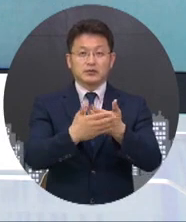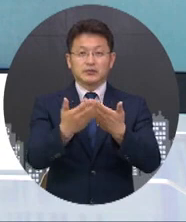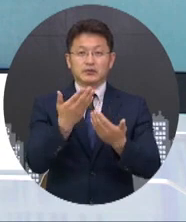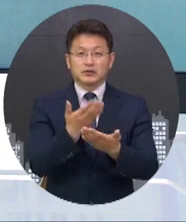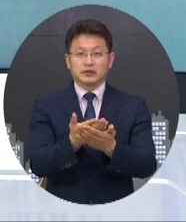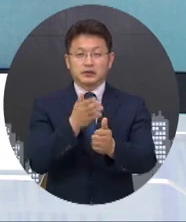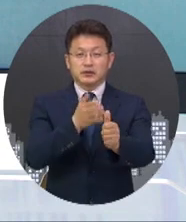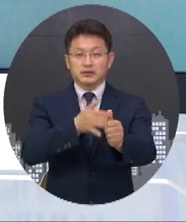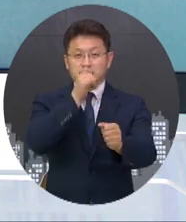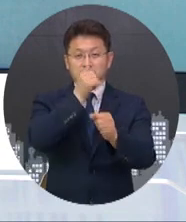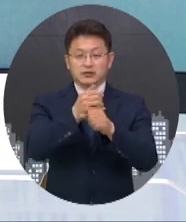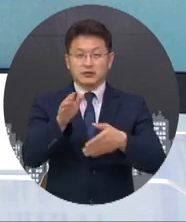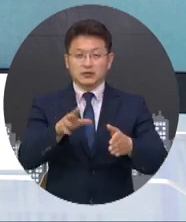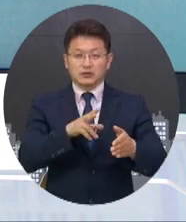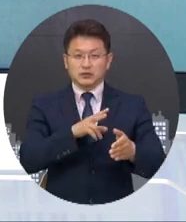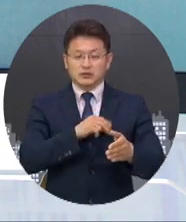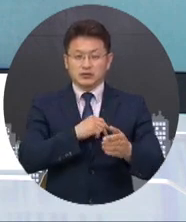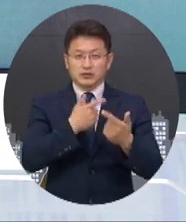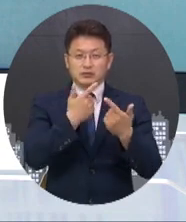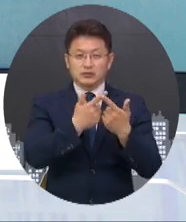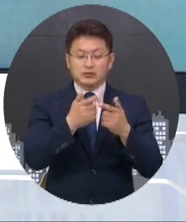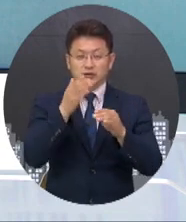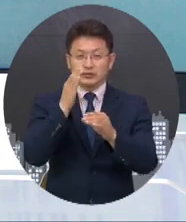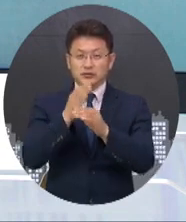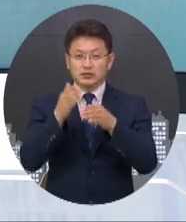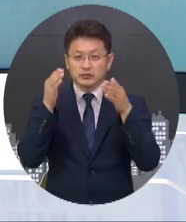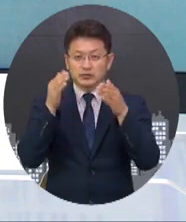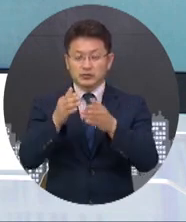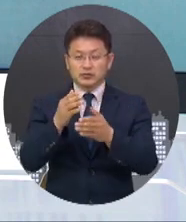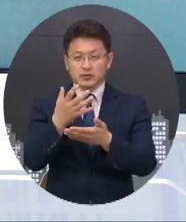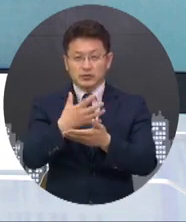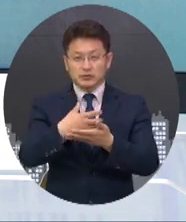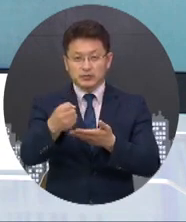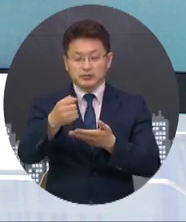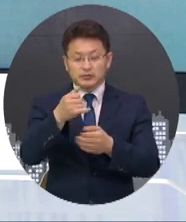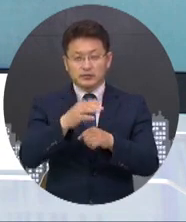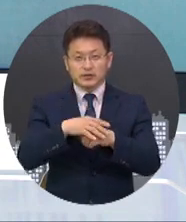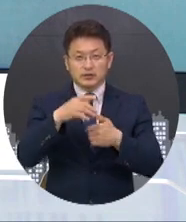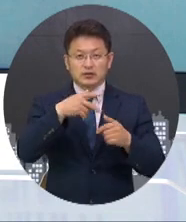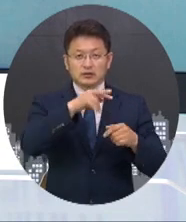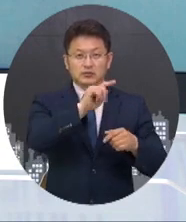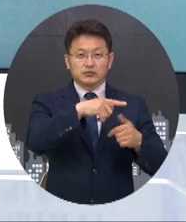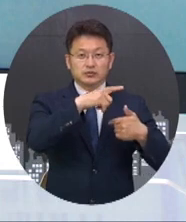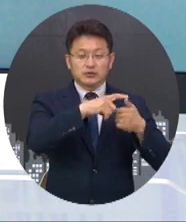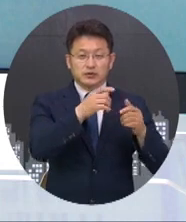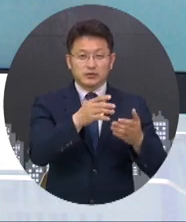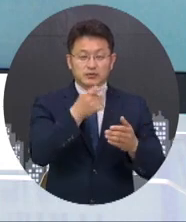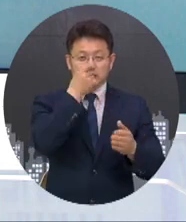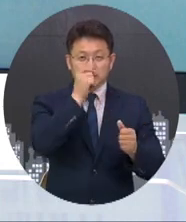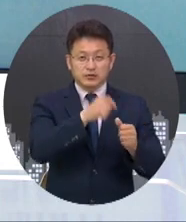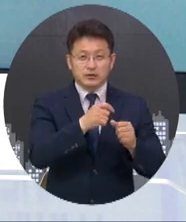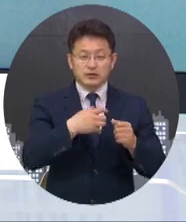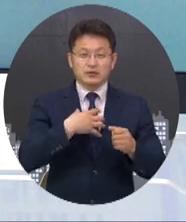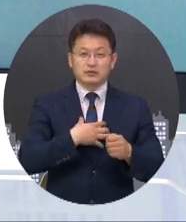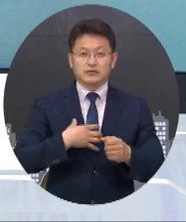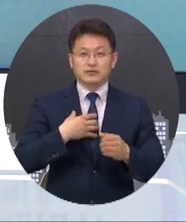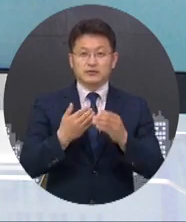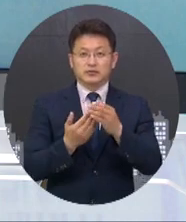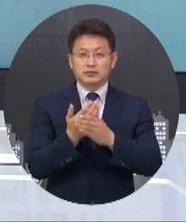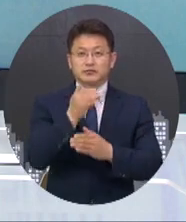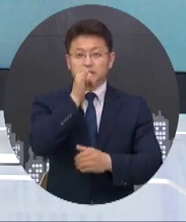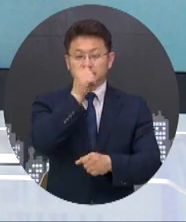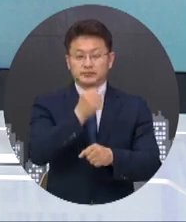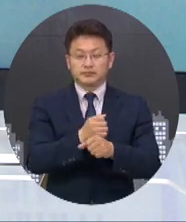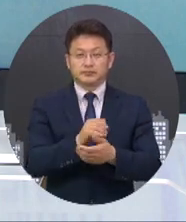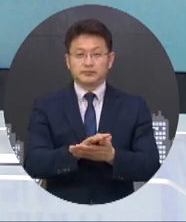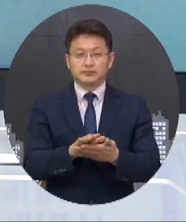당부했는데 도의원들은 부산 위주로 흡수되는 건 아닌지, 서부 경남이 소외되는 건 아닌지 우려도 나타냈습니다.